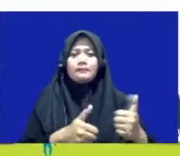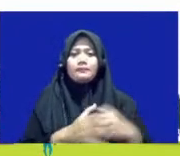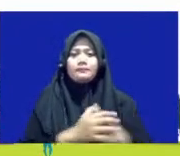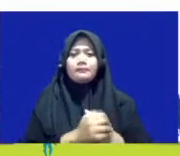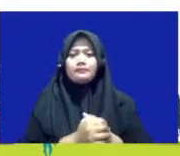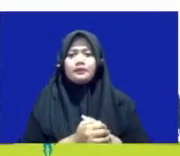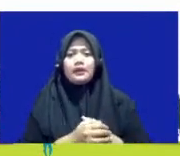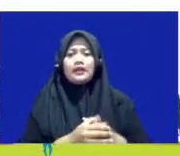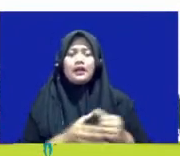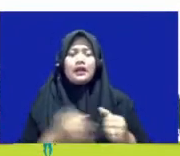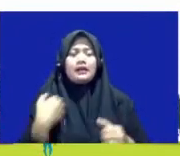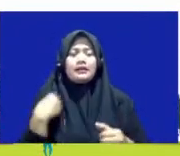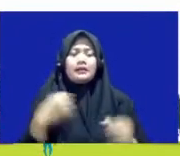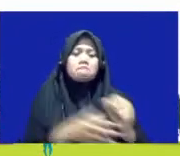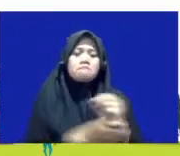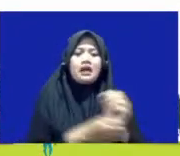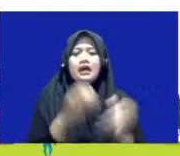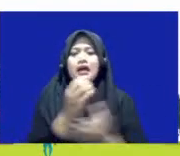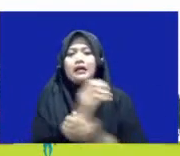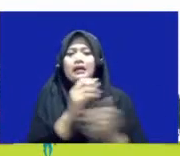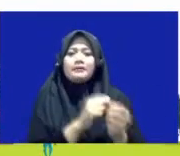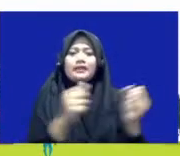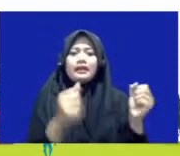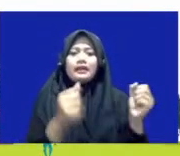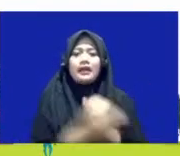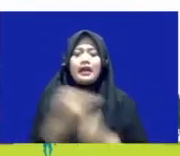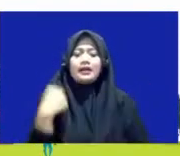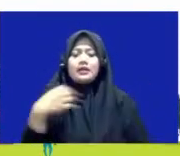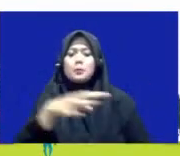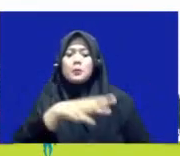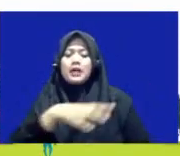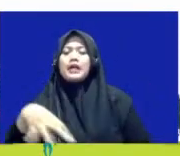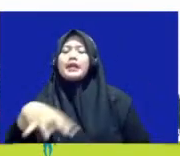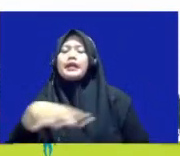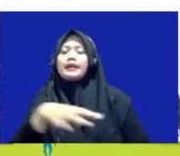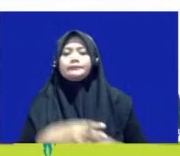adanya ancaman bencana yang terjadi di wilayah mereka.